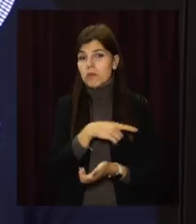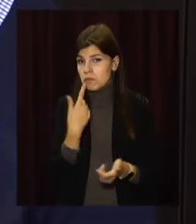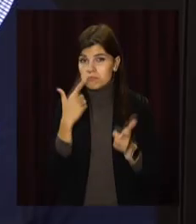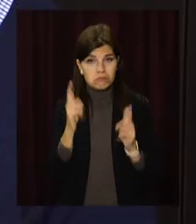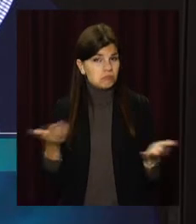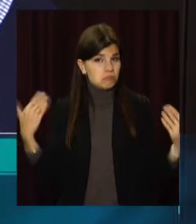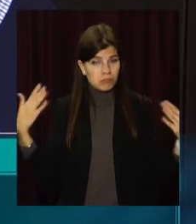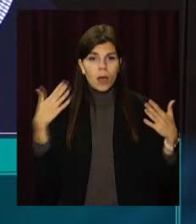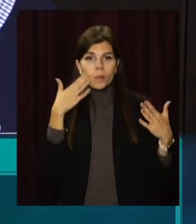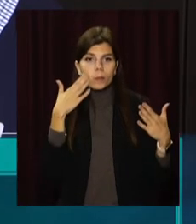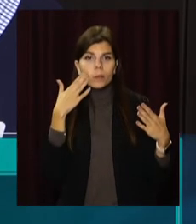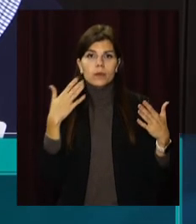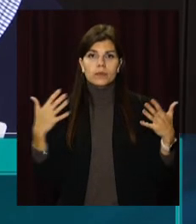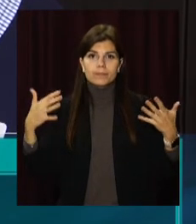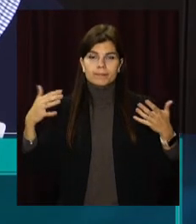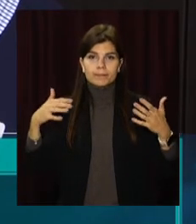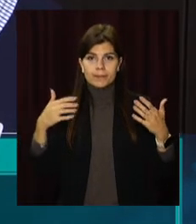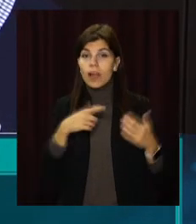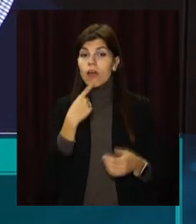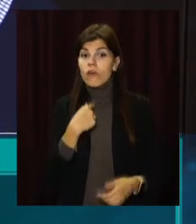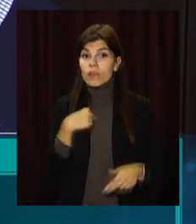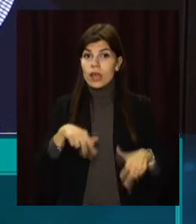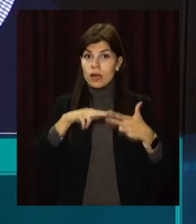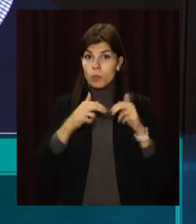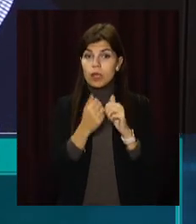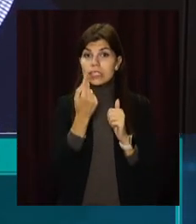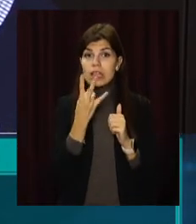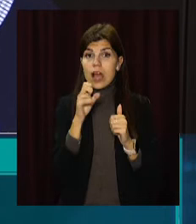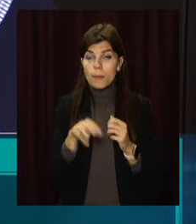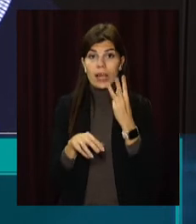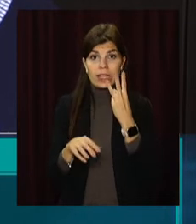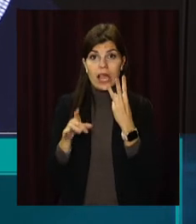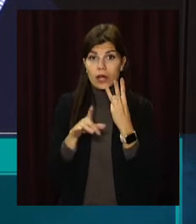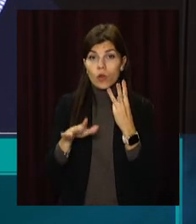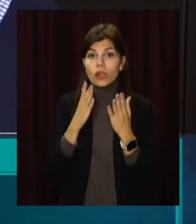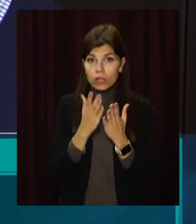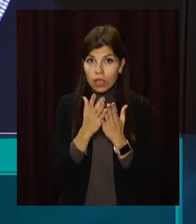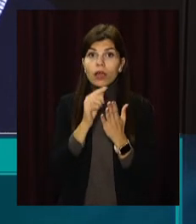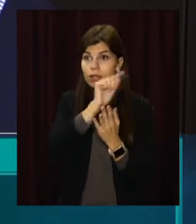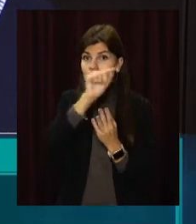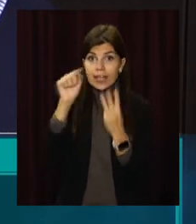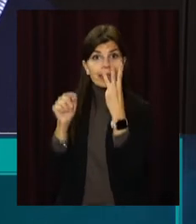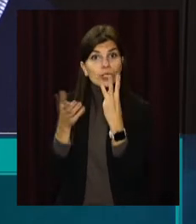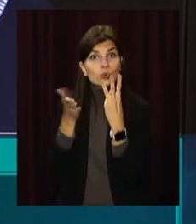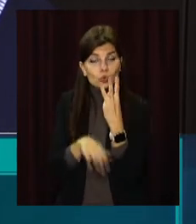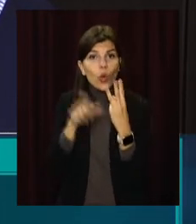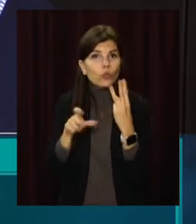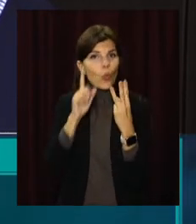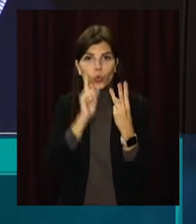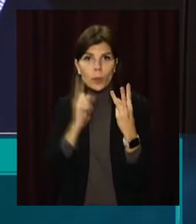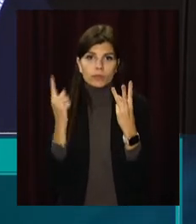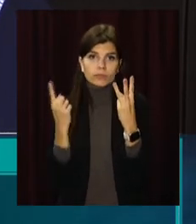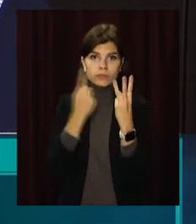інтеграції. В місті Кам'янське є 3 ЦНАПи по всім районам, тобто людям всім дуже зручно добратися до ЦНАПу.